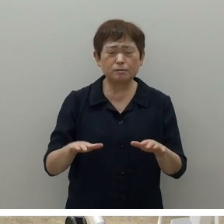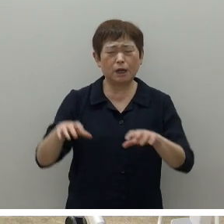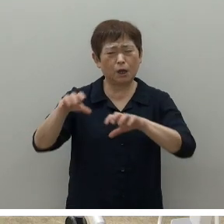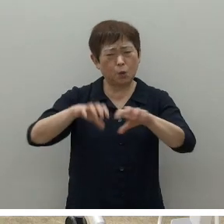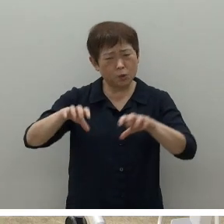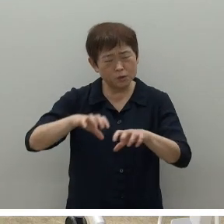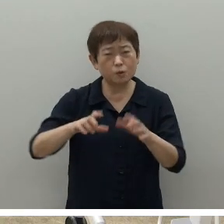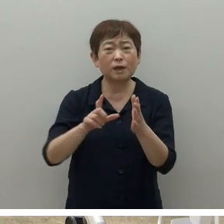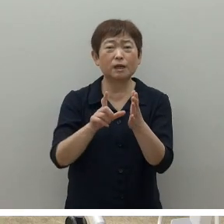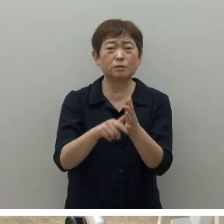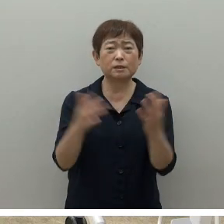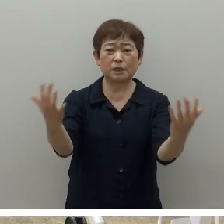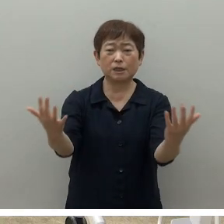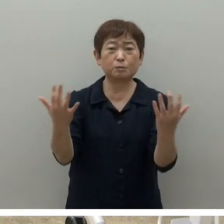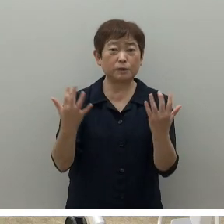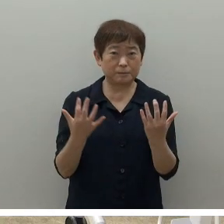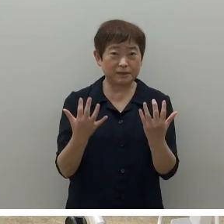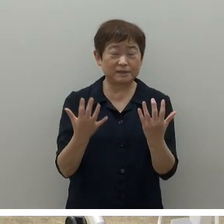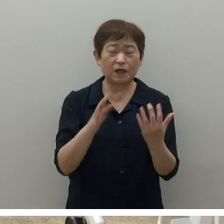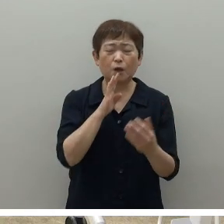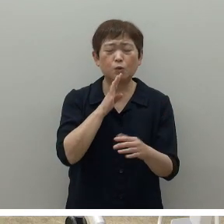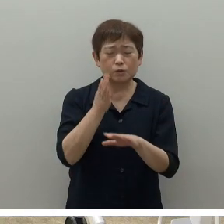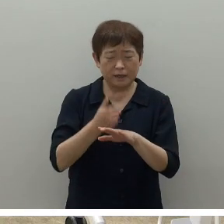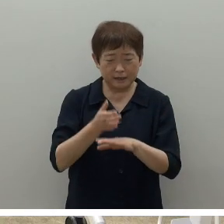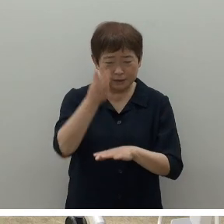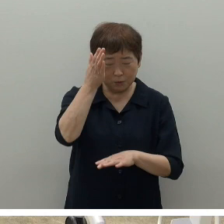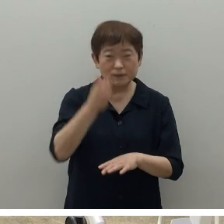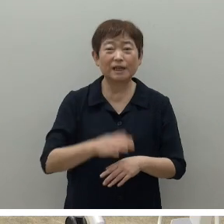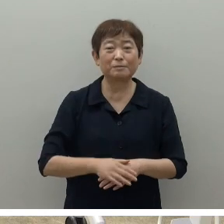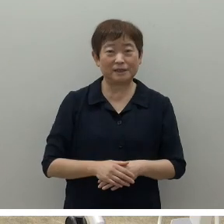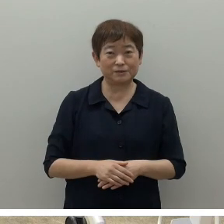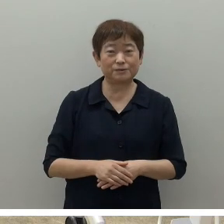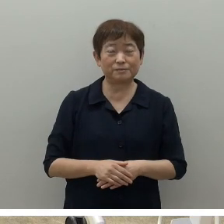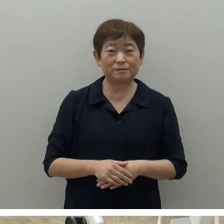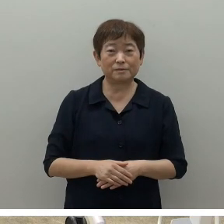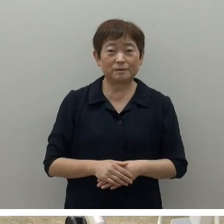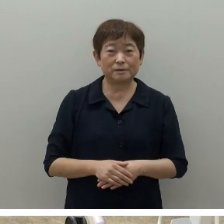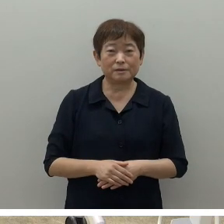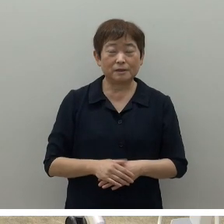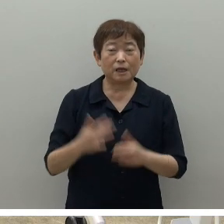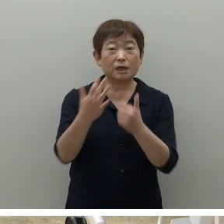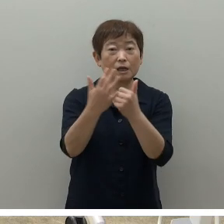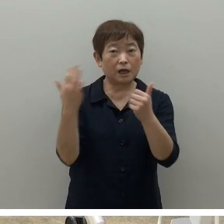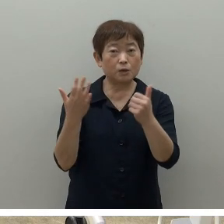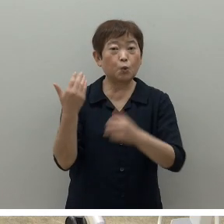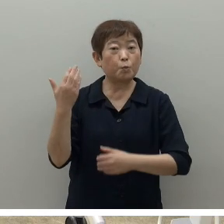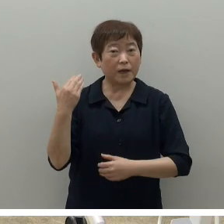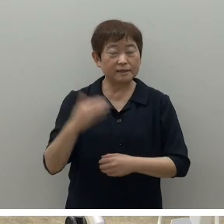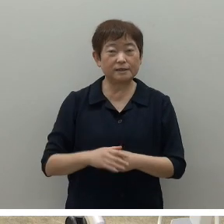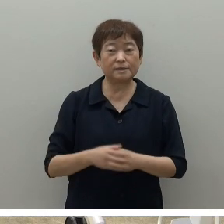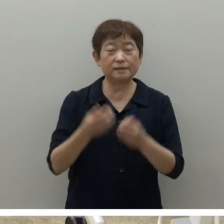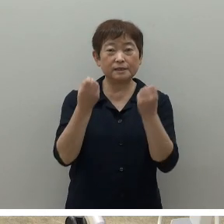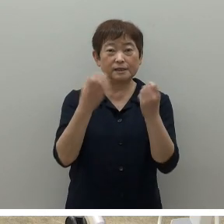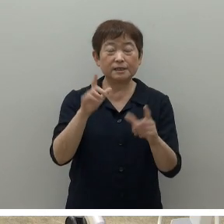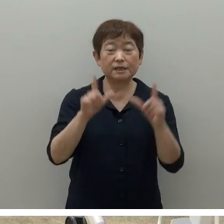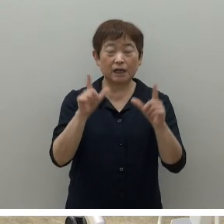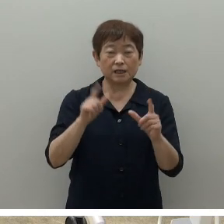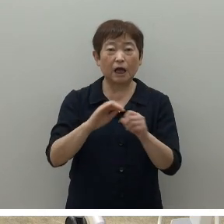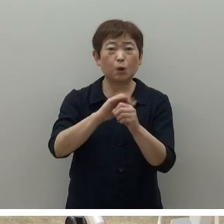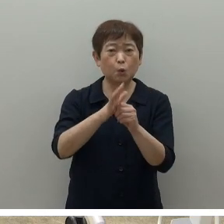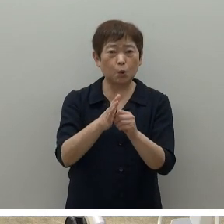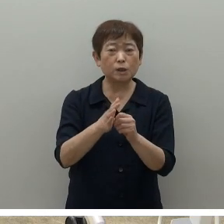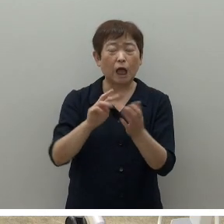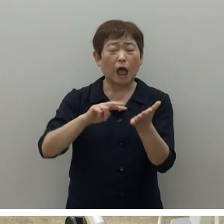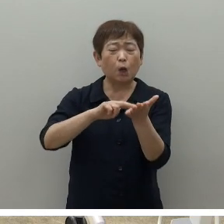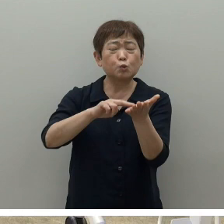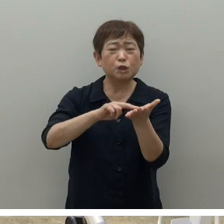本日はお忙しい中お集まりをいただきまして誠にありがとうございます。会見に先立ちまして、新型コロ